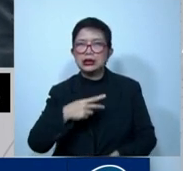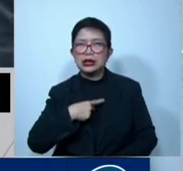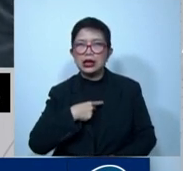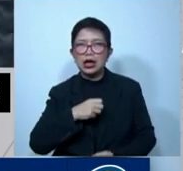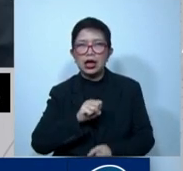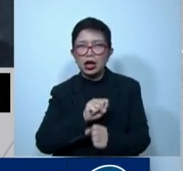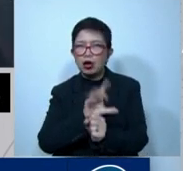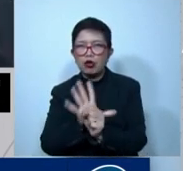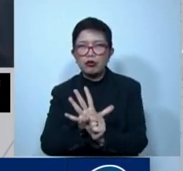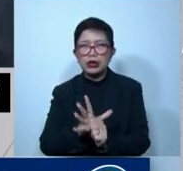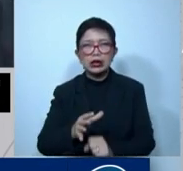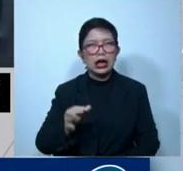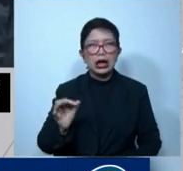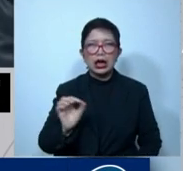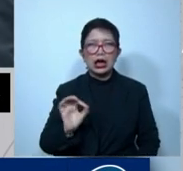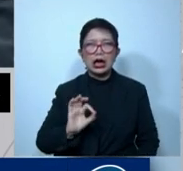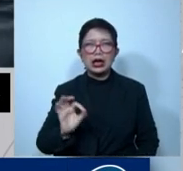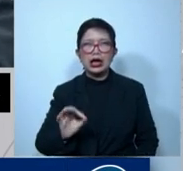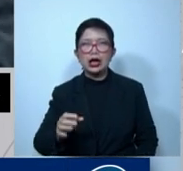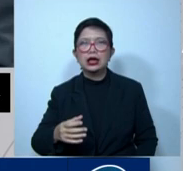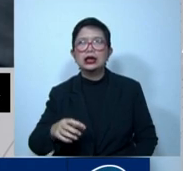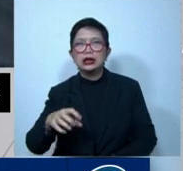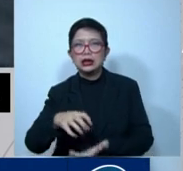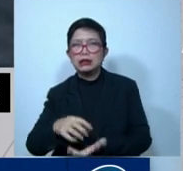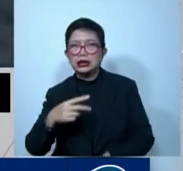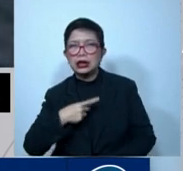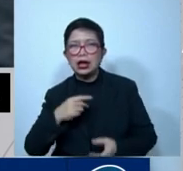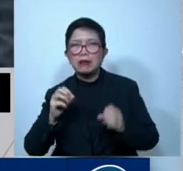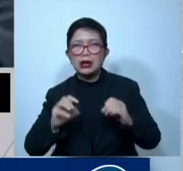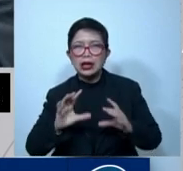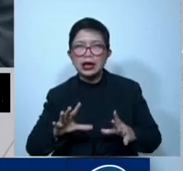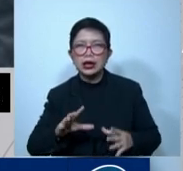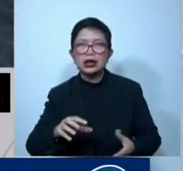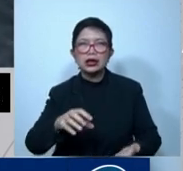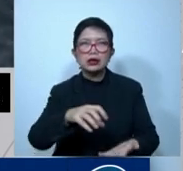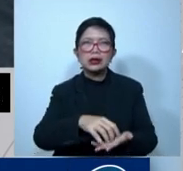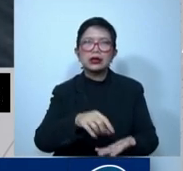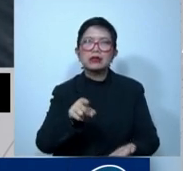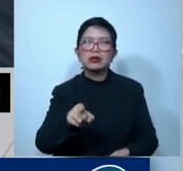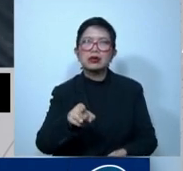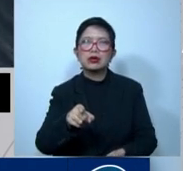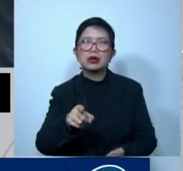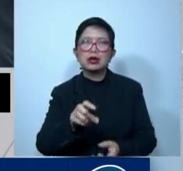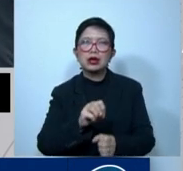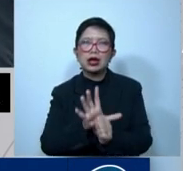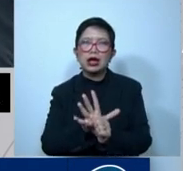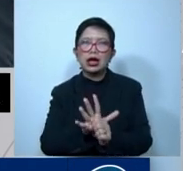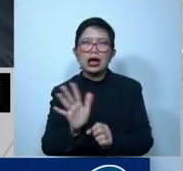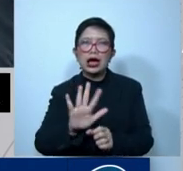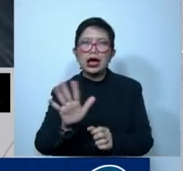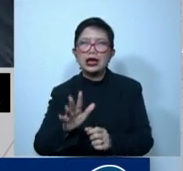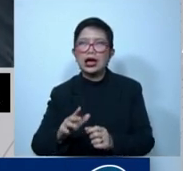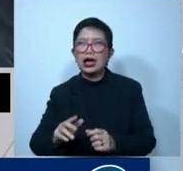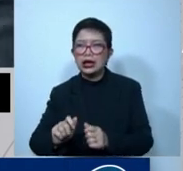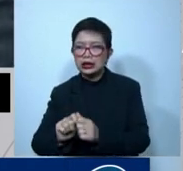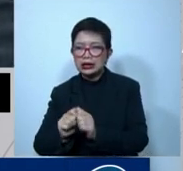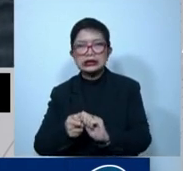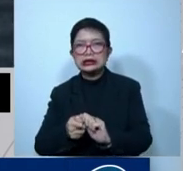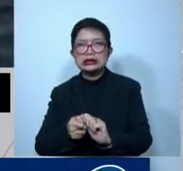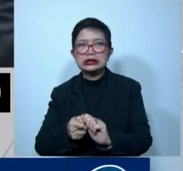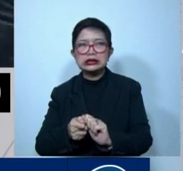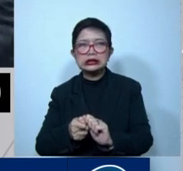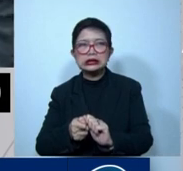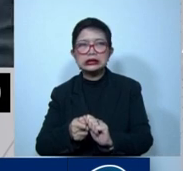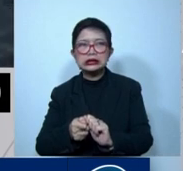covid di tempat kami covid banyak lalu yang tidak ada covid kami tanya Kenapa tidak ada covid kami enggak punya alat testing Pak karena